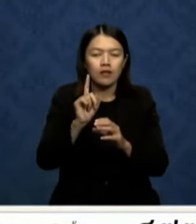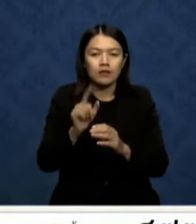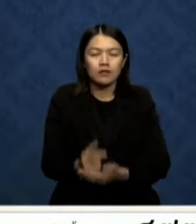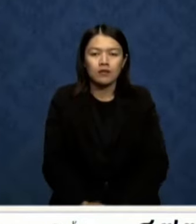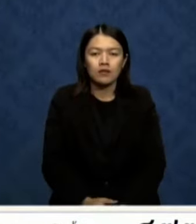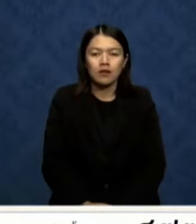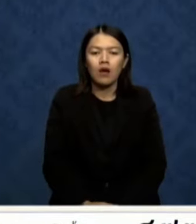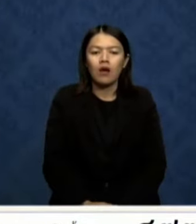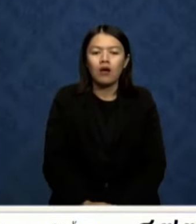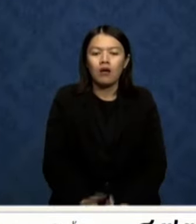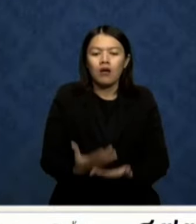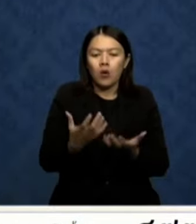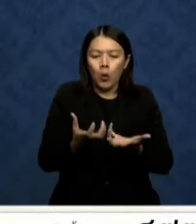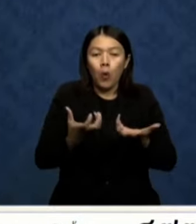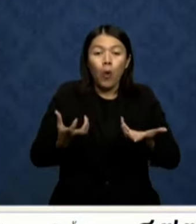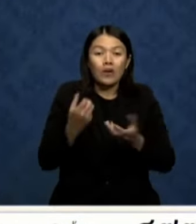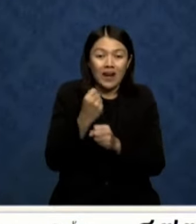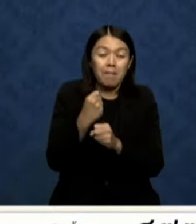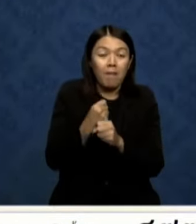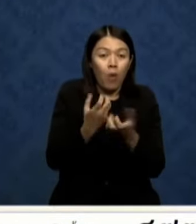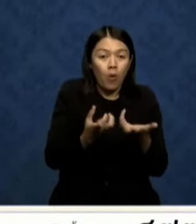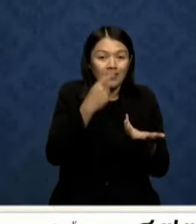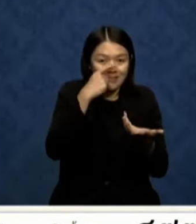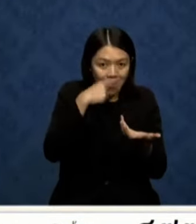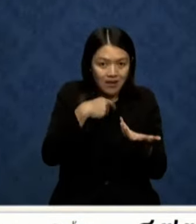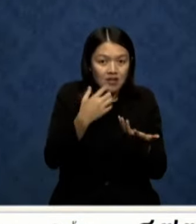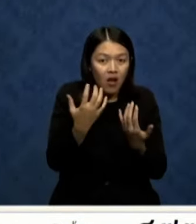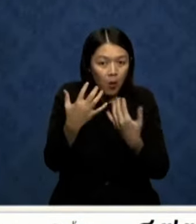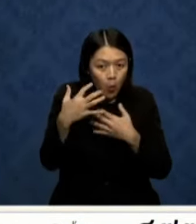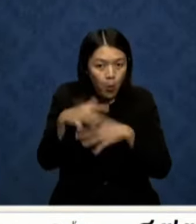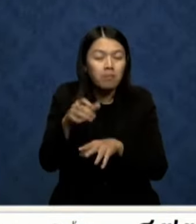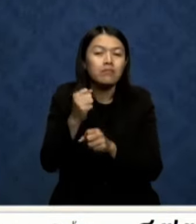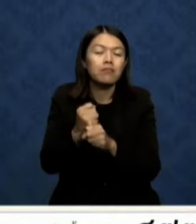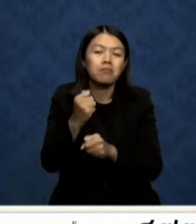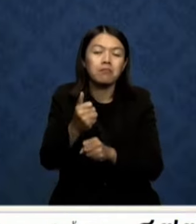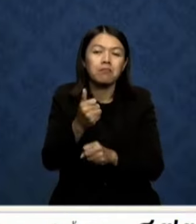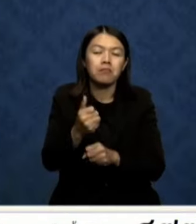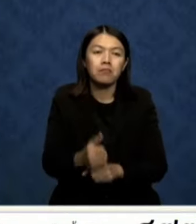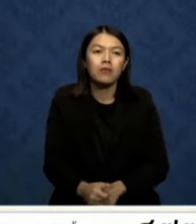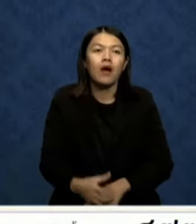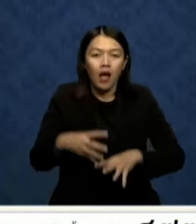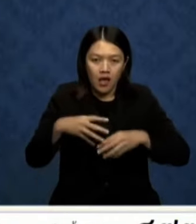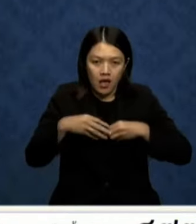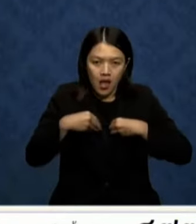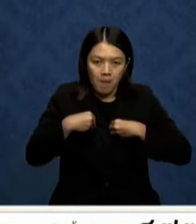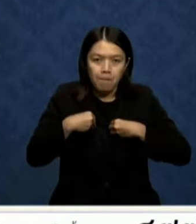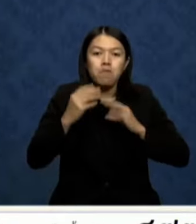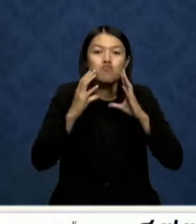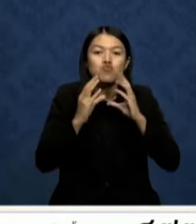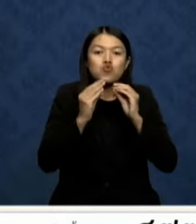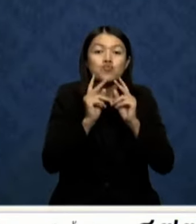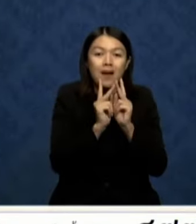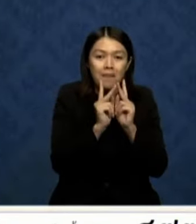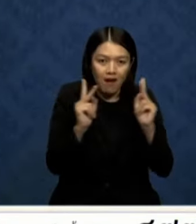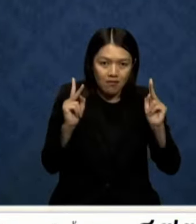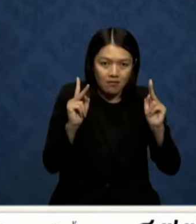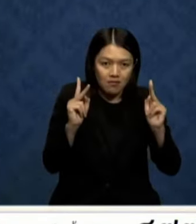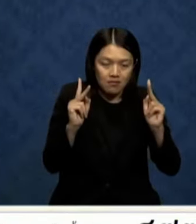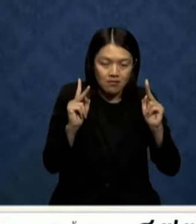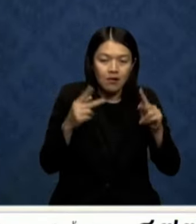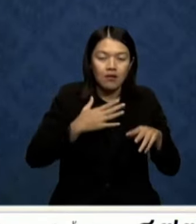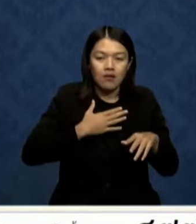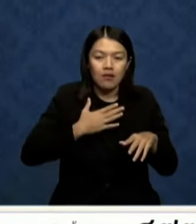ผู้ประกอบการที่ผลิตสินค้าของไทยมีโอกาสเข้าร่วมได้มากขึ้นอันนี้ผมเองรับในที่ประชุมคณะกรรมาธิการในฐาน